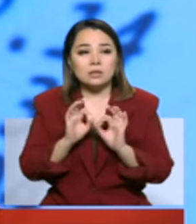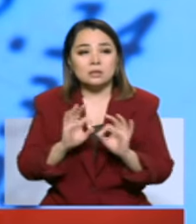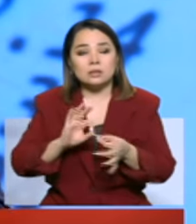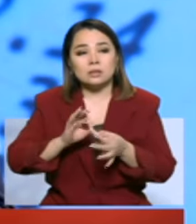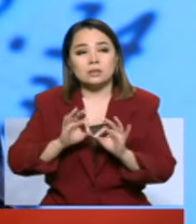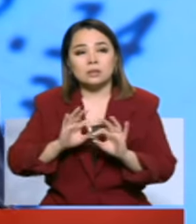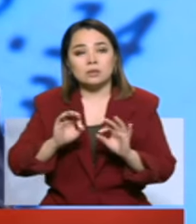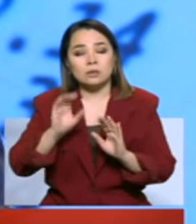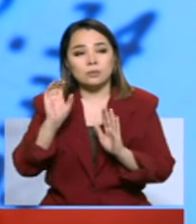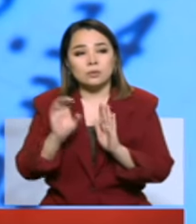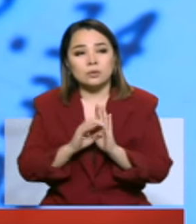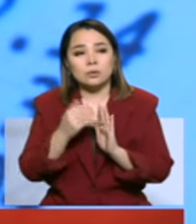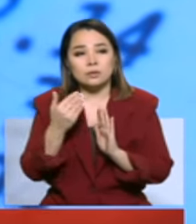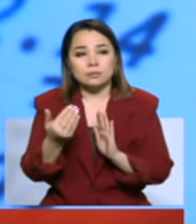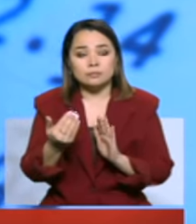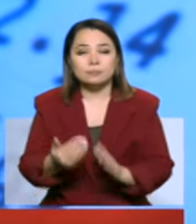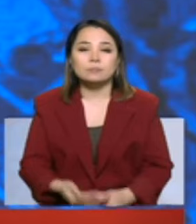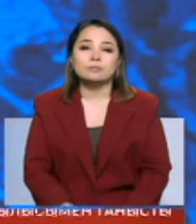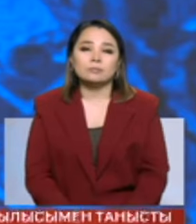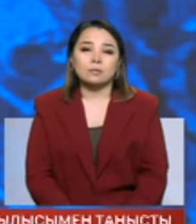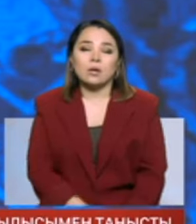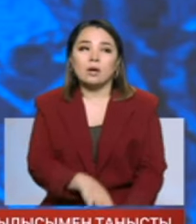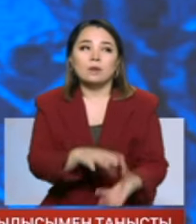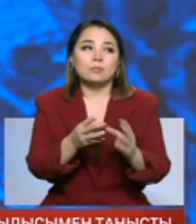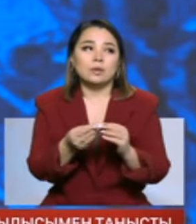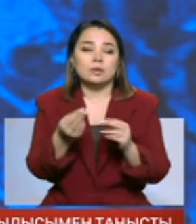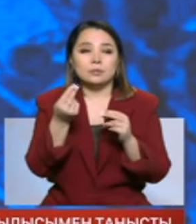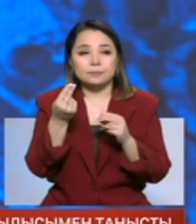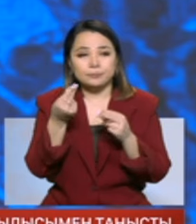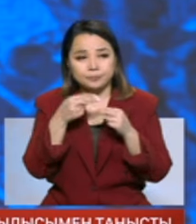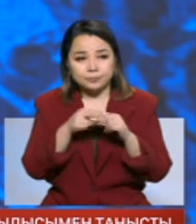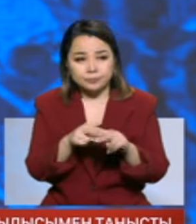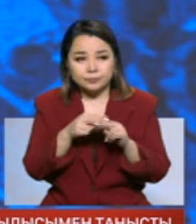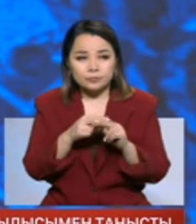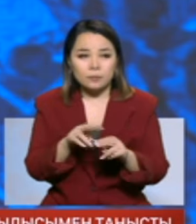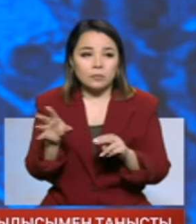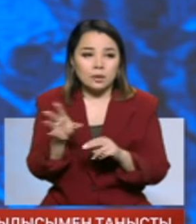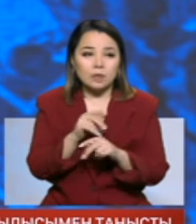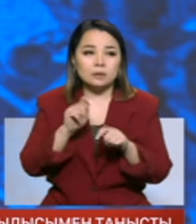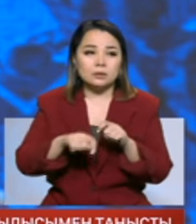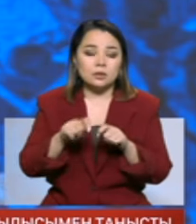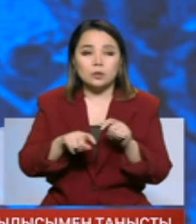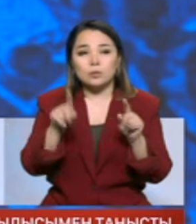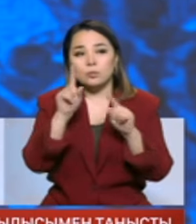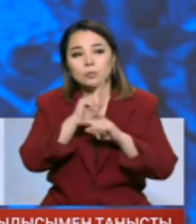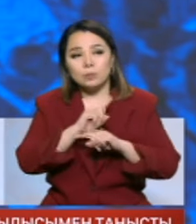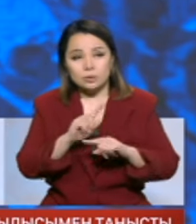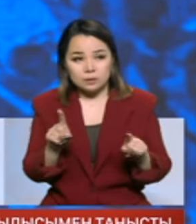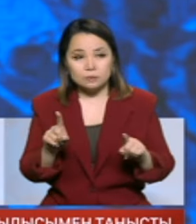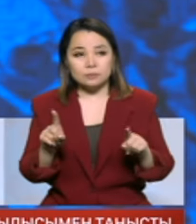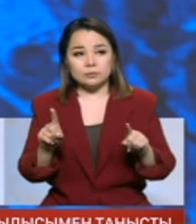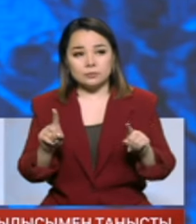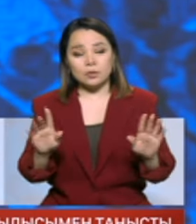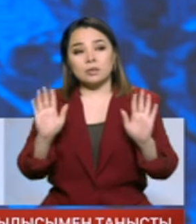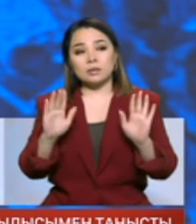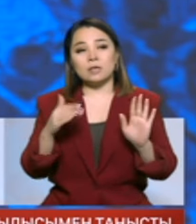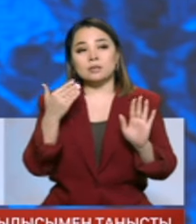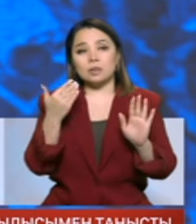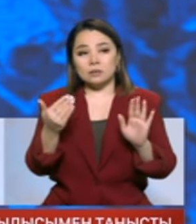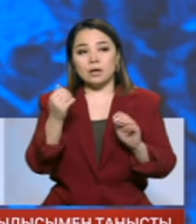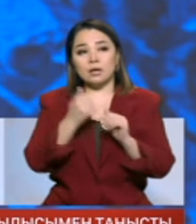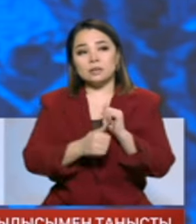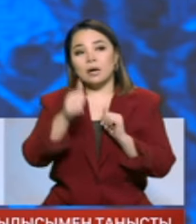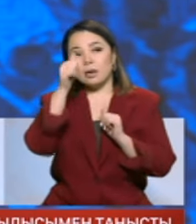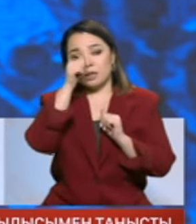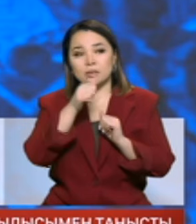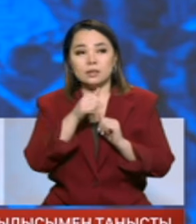нұсқа айтып берсеңіз. Барлық мобильдік аударымдар тексерілмейді. Тек қана ай